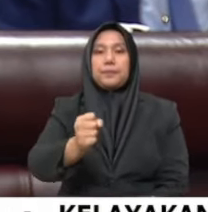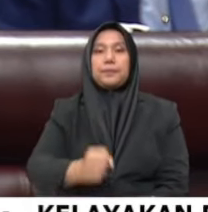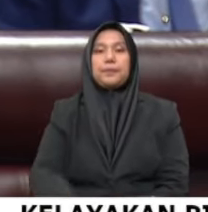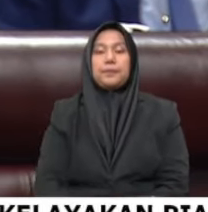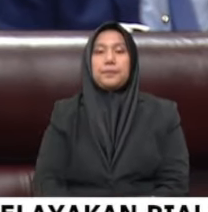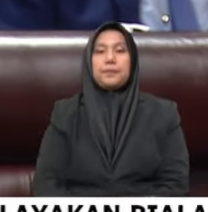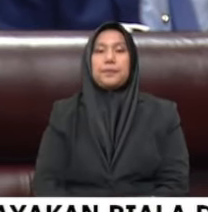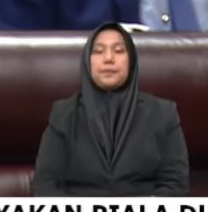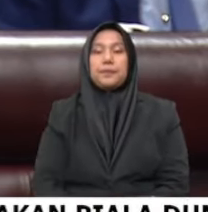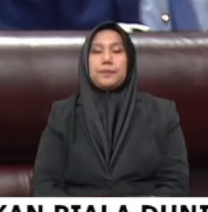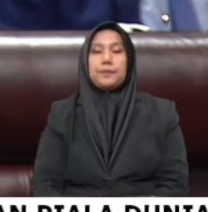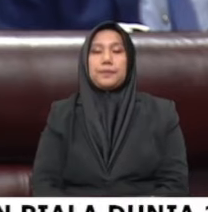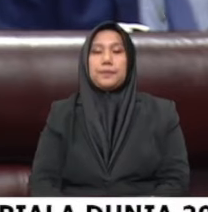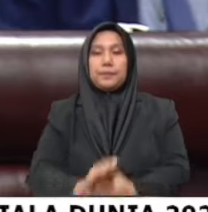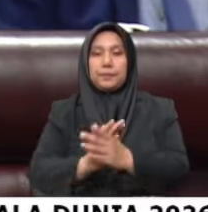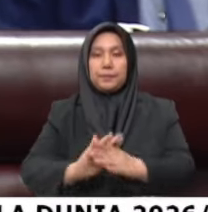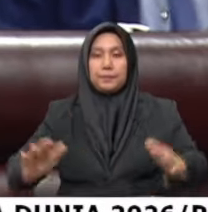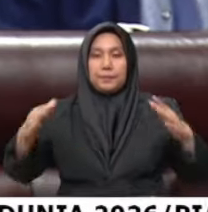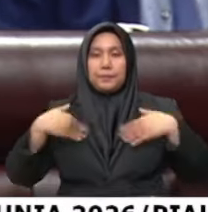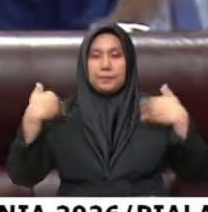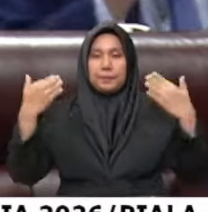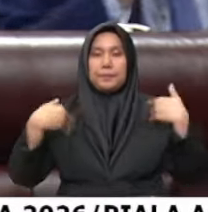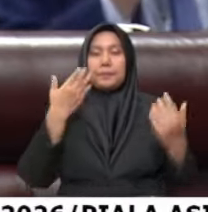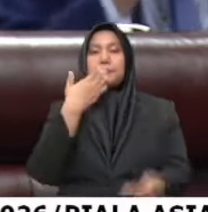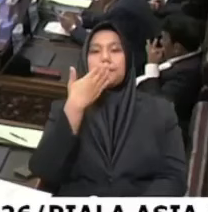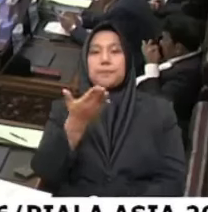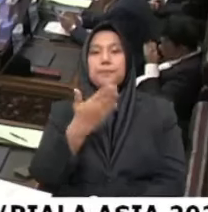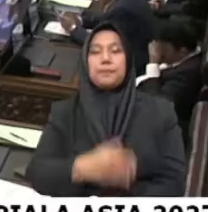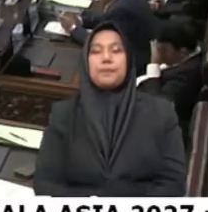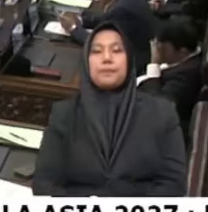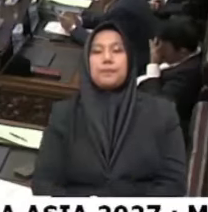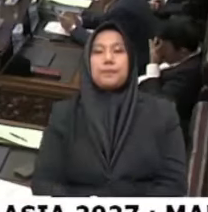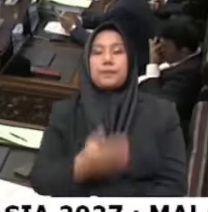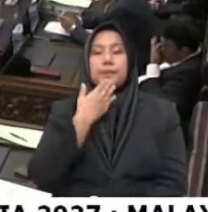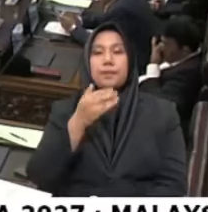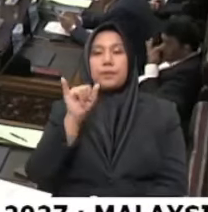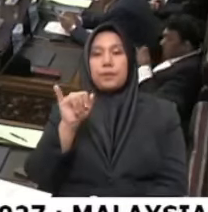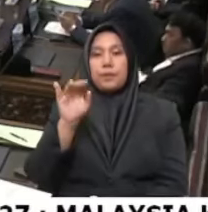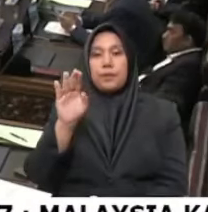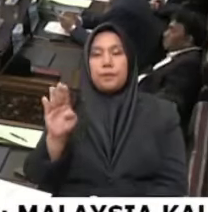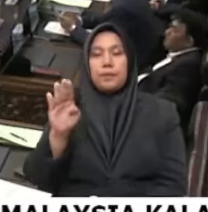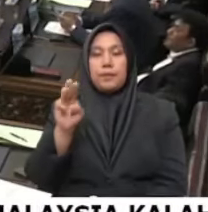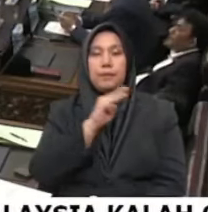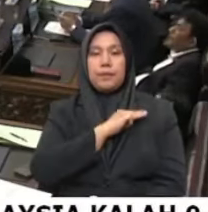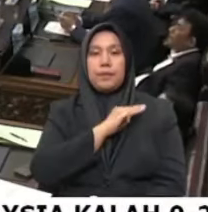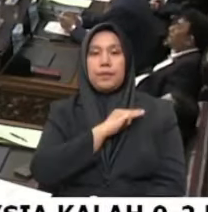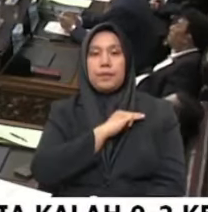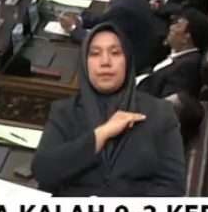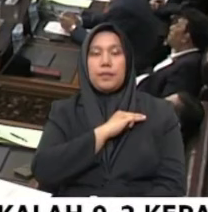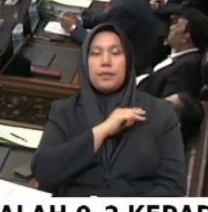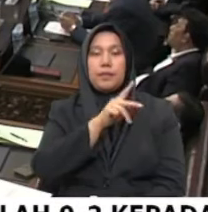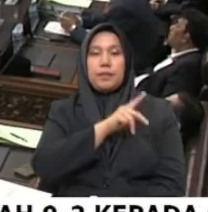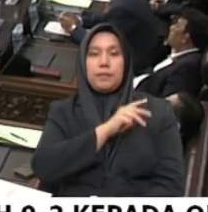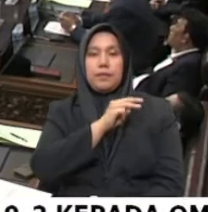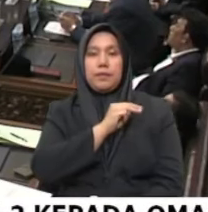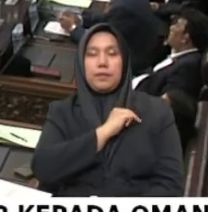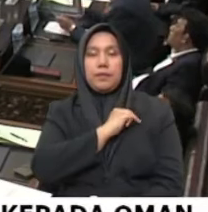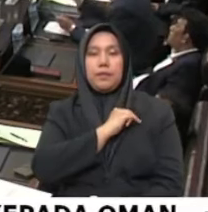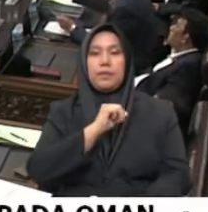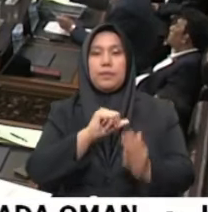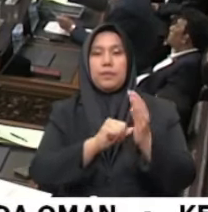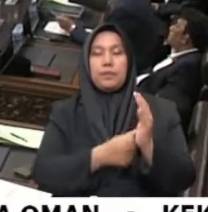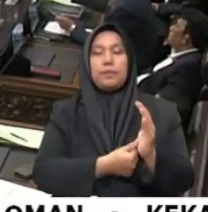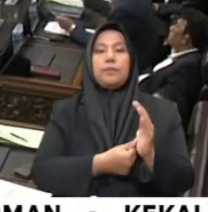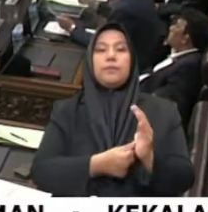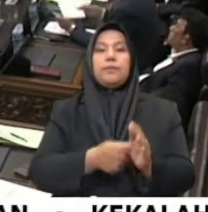Ta'ala Wabarakatuh. Salam sejahtera. Terima kasih. Terima kasih Yang Berhormat Menteri Kementerian Sumber Asli dan Kelestarian